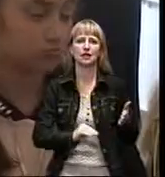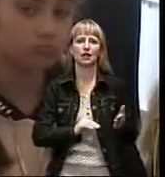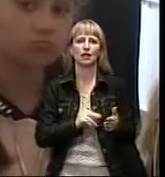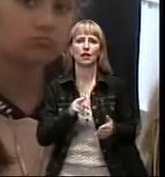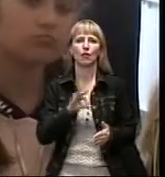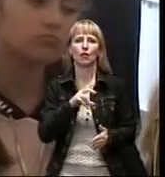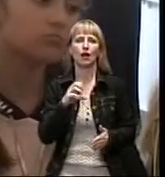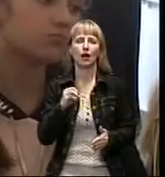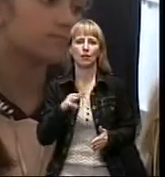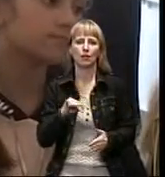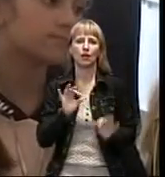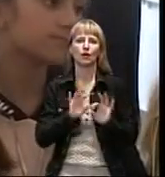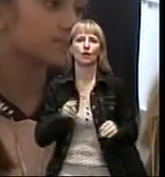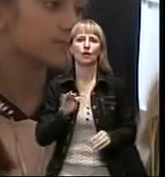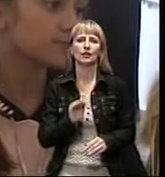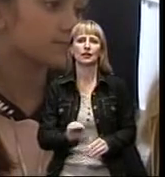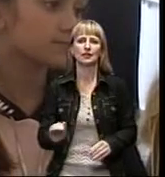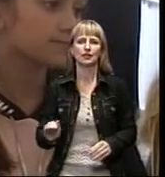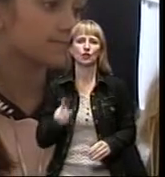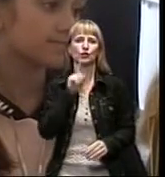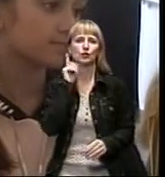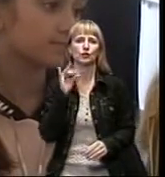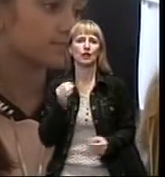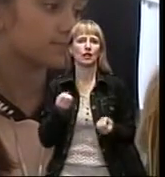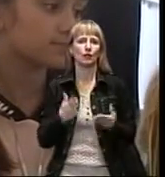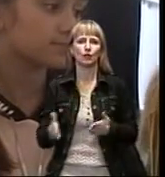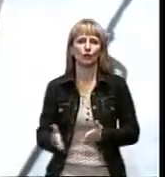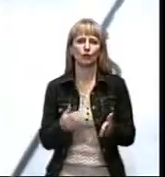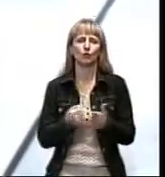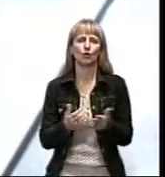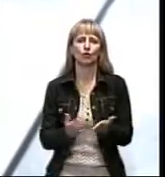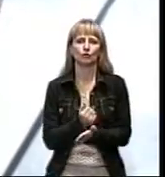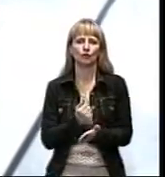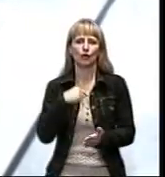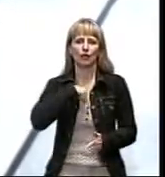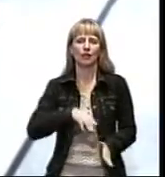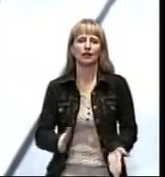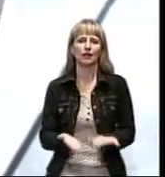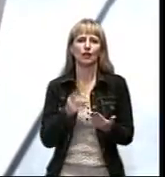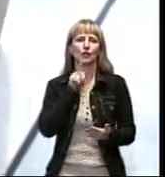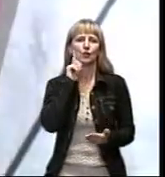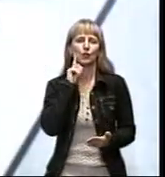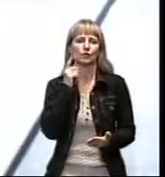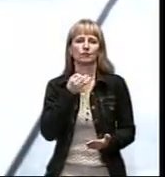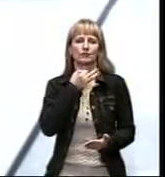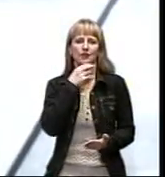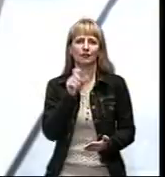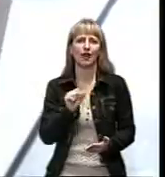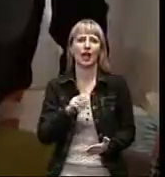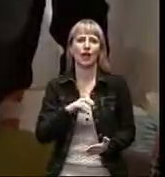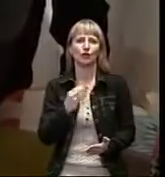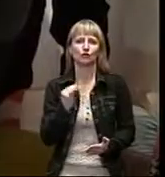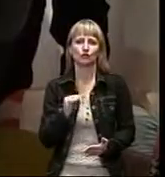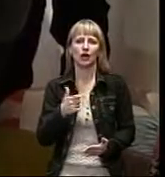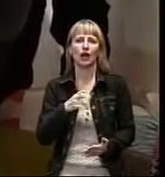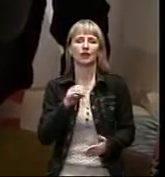поеми. Розповіді про дитинство, юність і непростий шлях до успіху надихають юних прихильників і прихильниць Альоші.